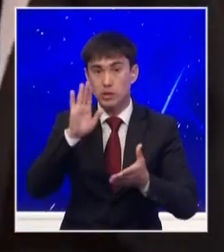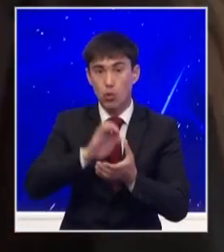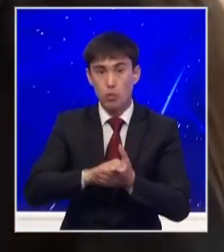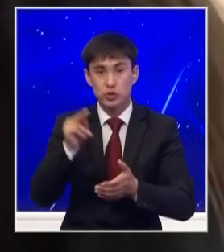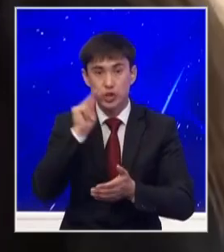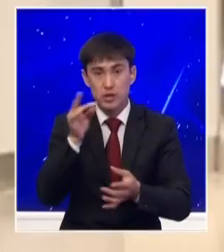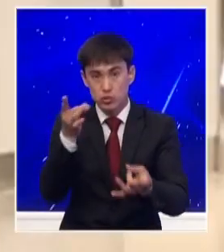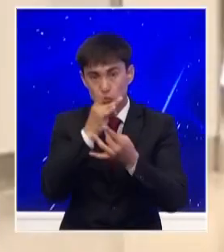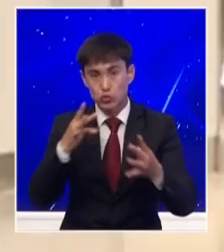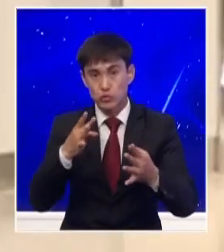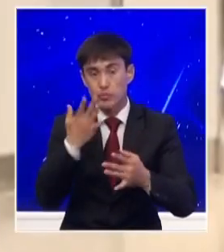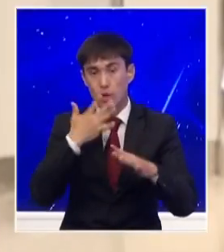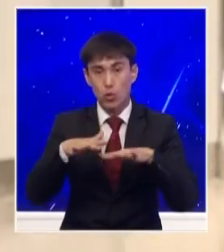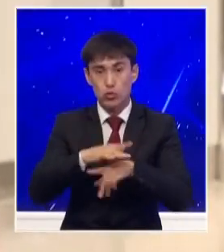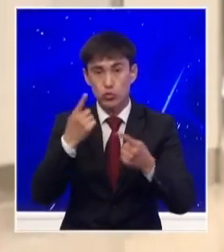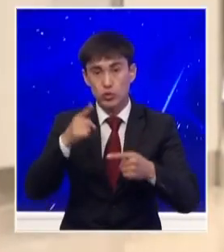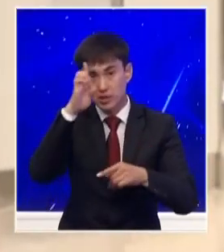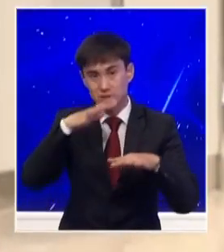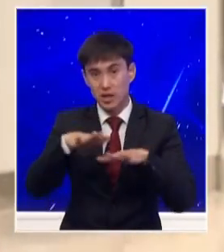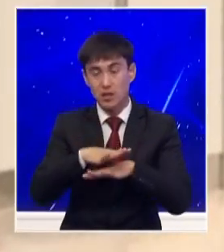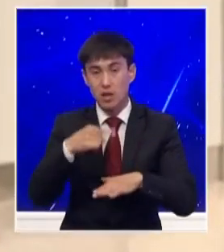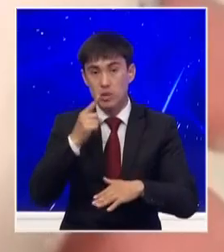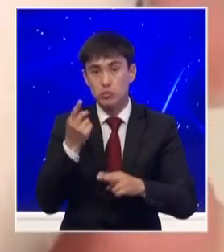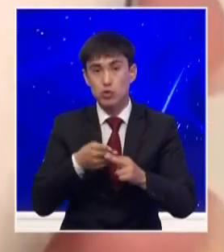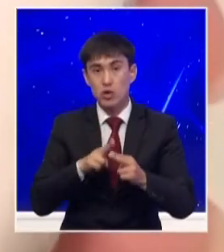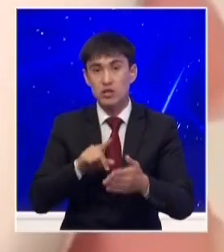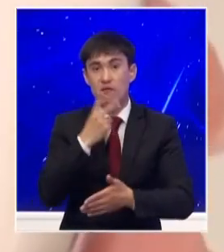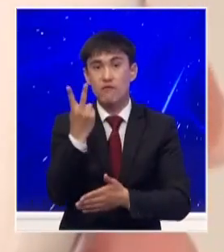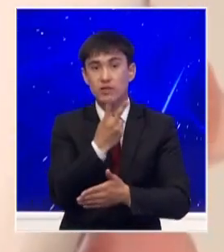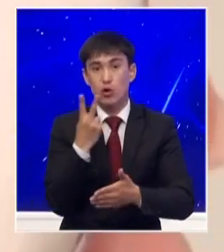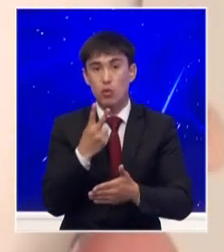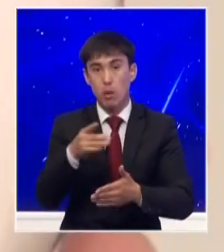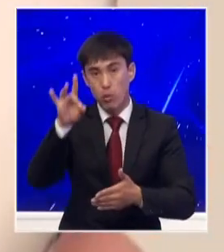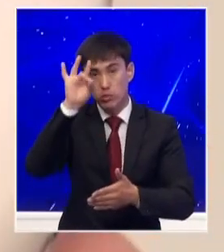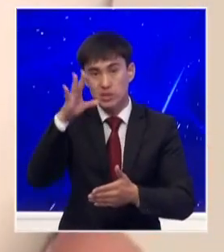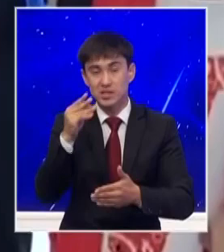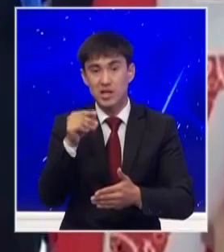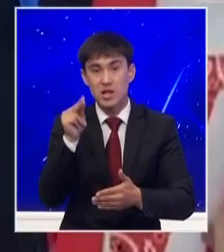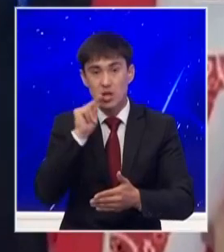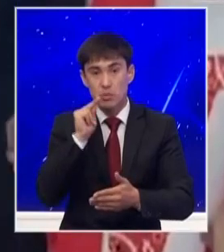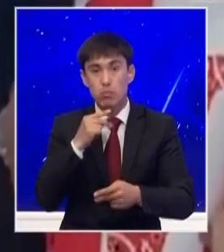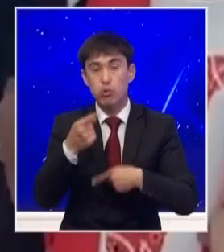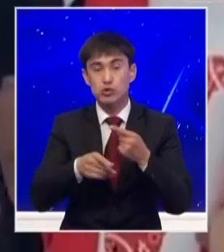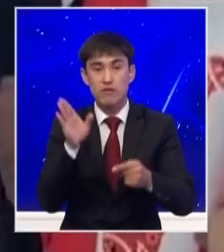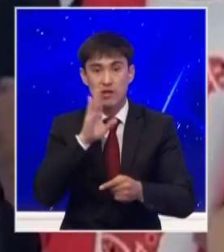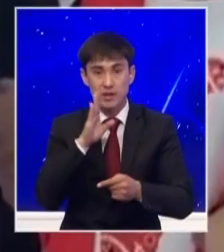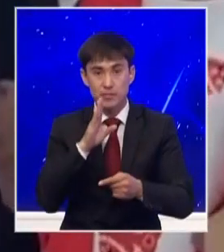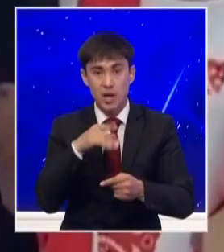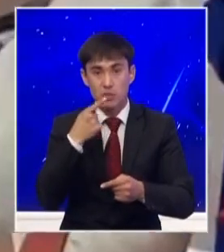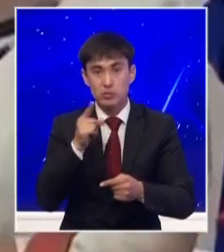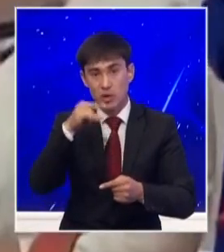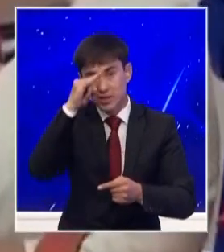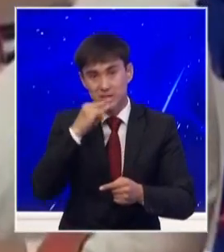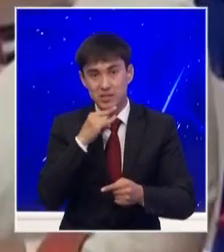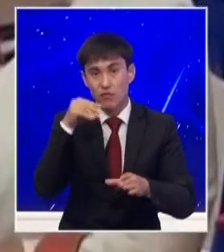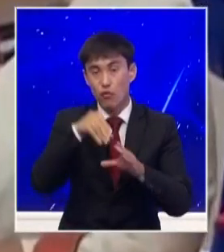чайным искусством народов других стран. Стоит отметить, это второй по популярности напиток после воды. Отметим,